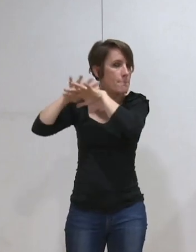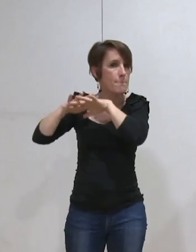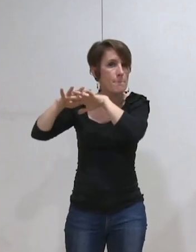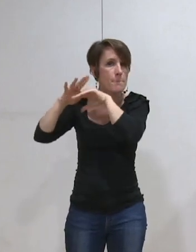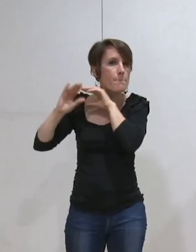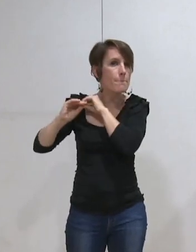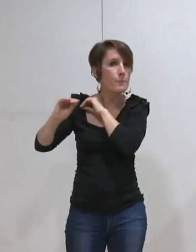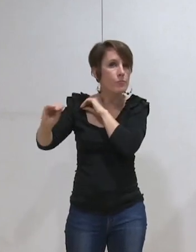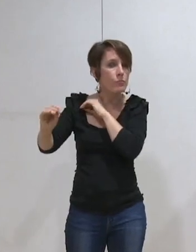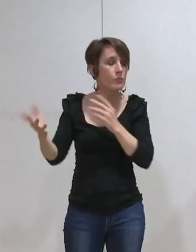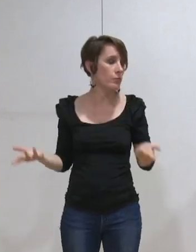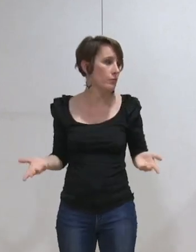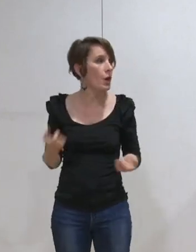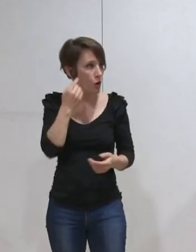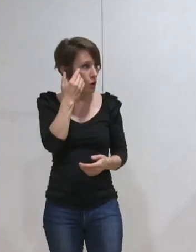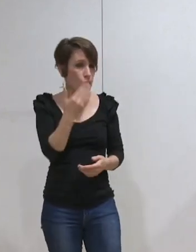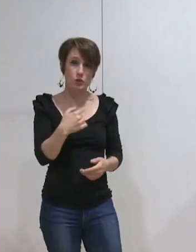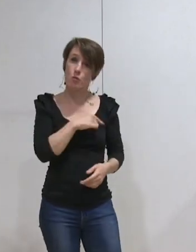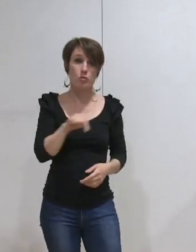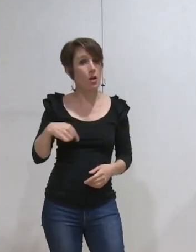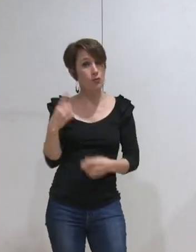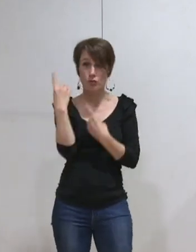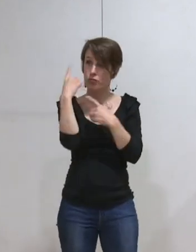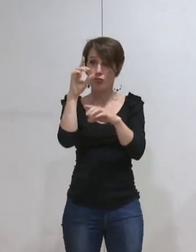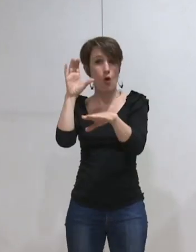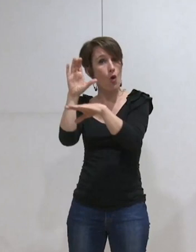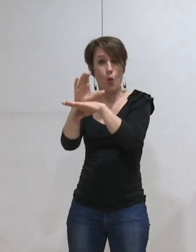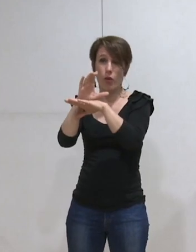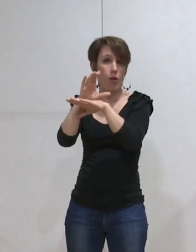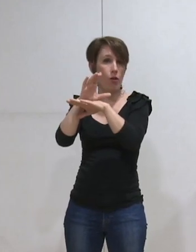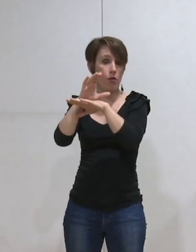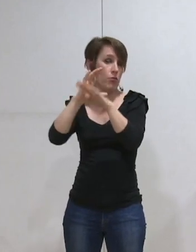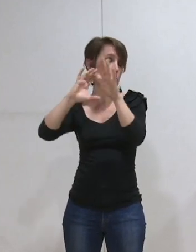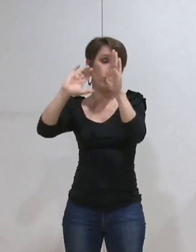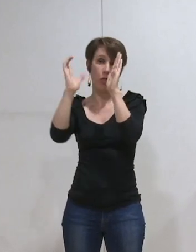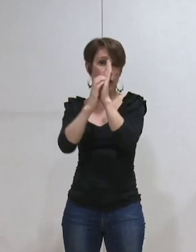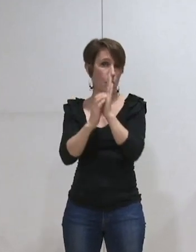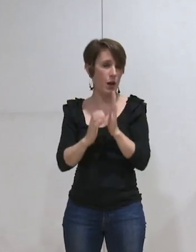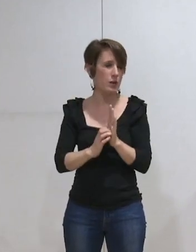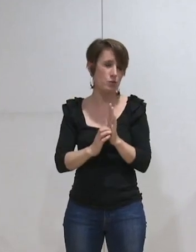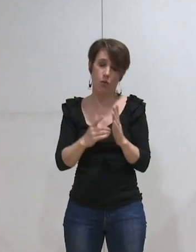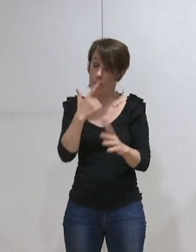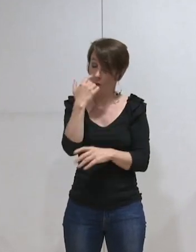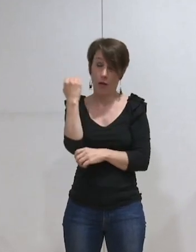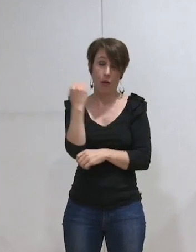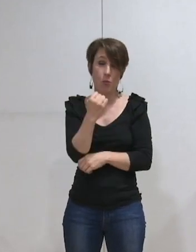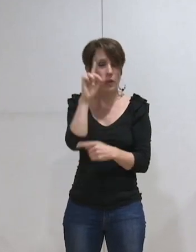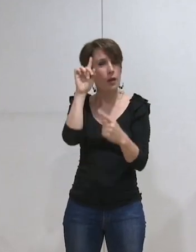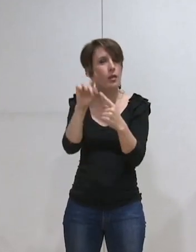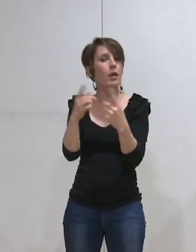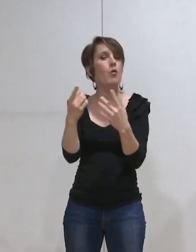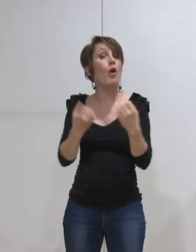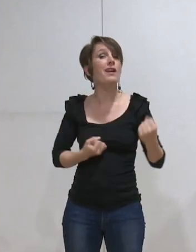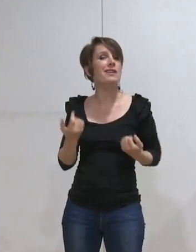ser nous opposons à ces délibération et nous opposons un peu plus encore à à celle concernant les services